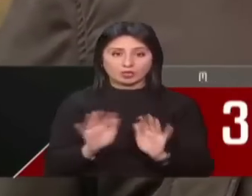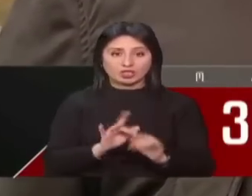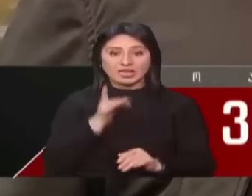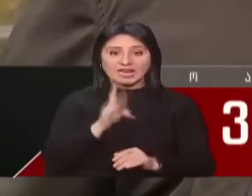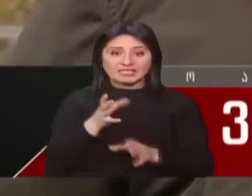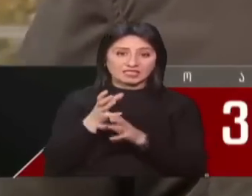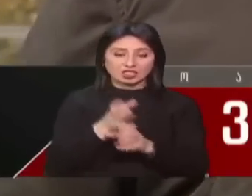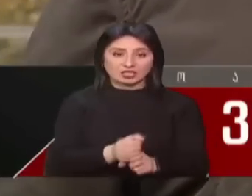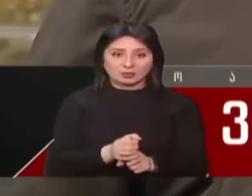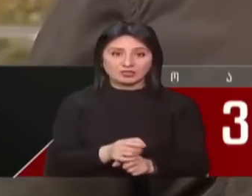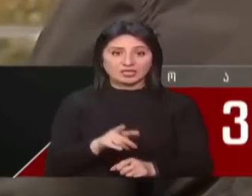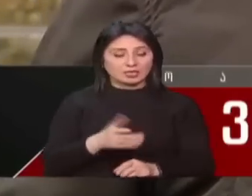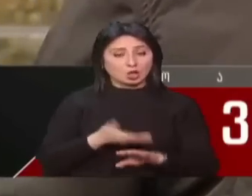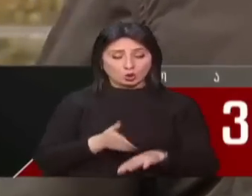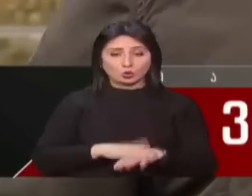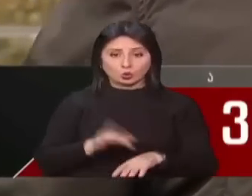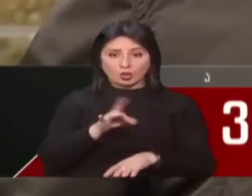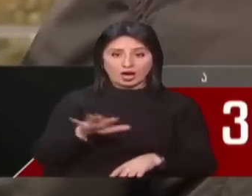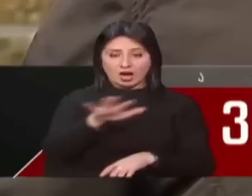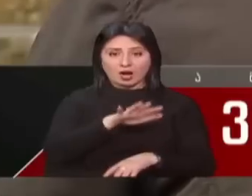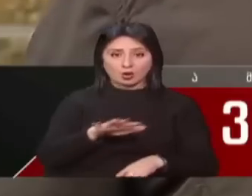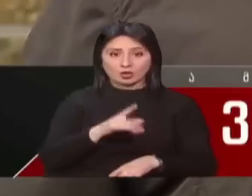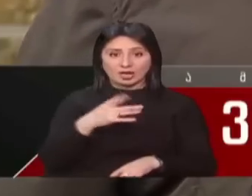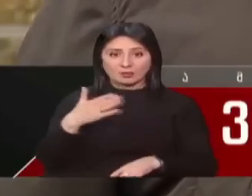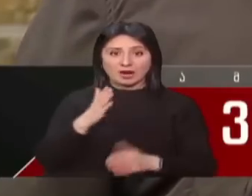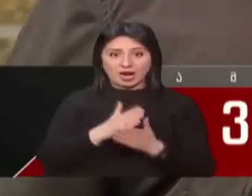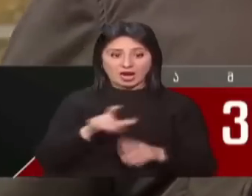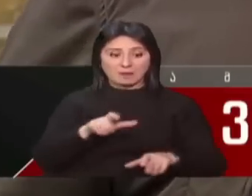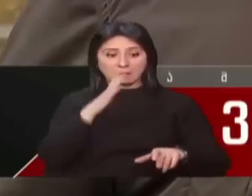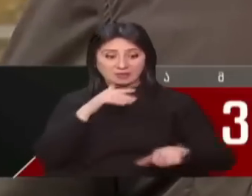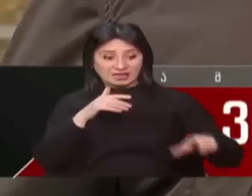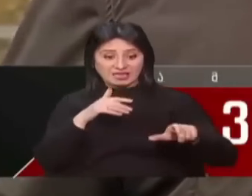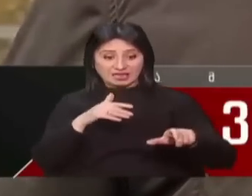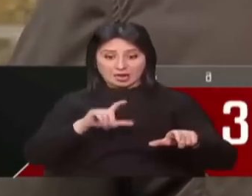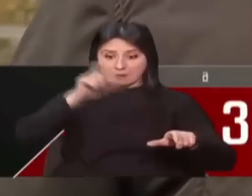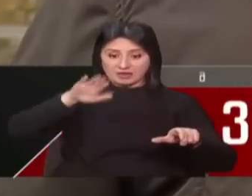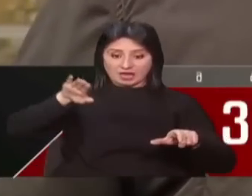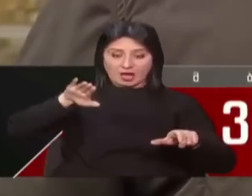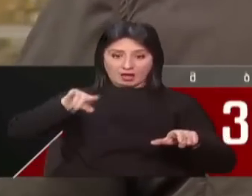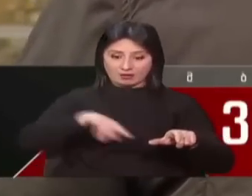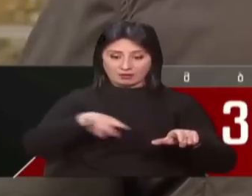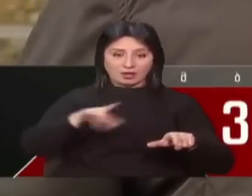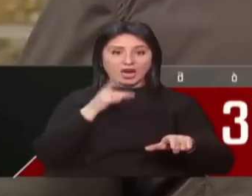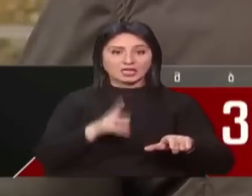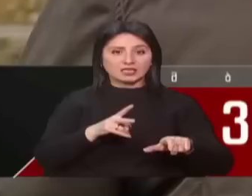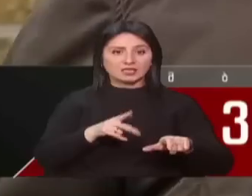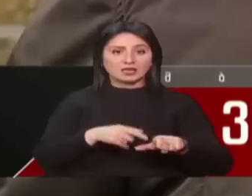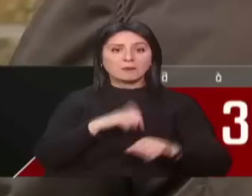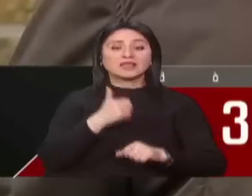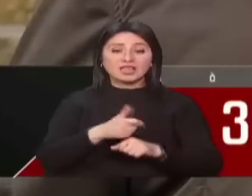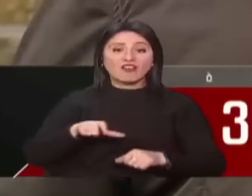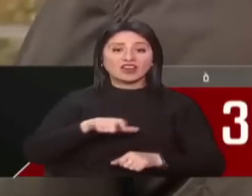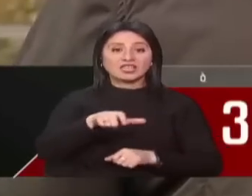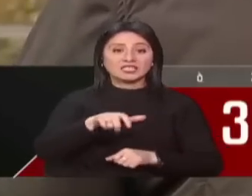რისკის შესამცირებლად. ეს საკმაოდ რთული რაიონია, რადგან ერთ მხარეს არის მდინარე, მეორე მხარეს კი მთა. ჩვენ ვიცით, რომ ეს არის მთავარი გზა, რომელიც